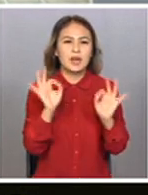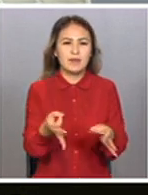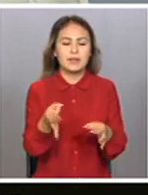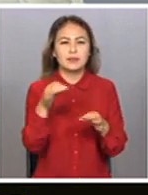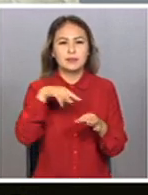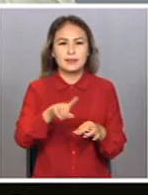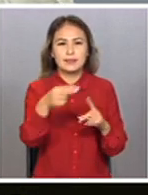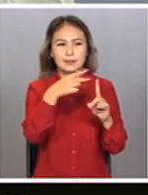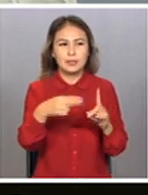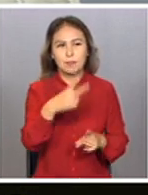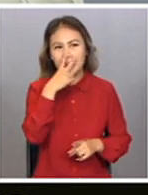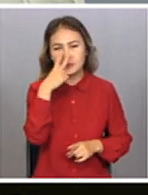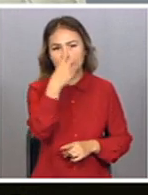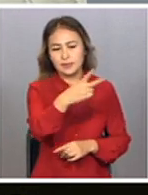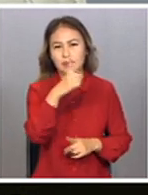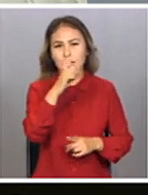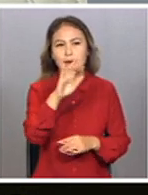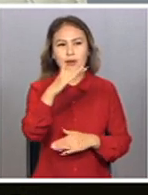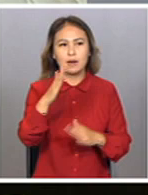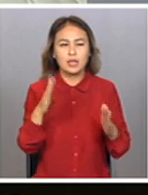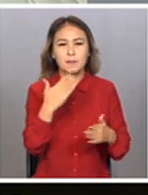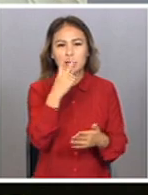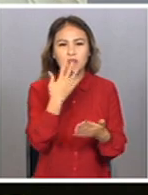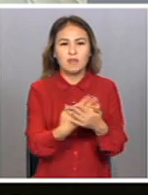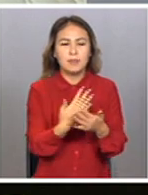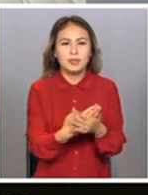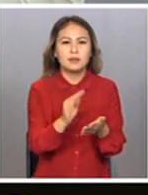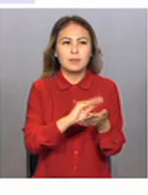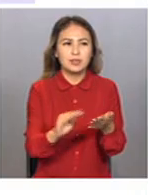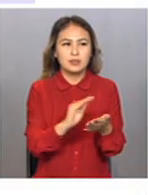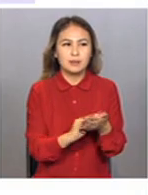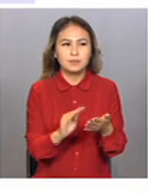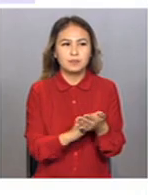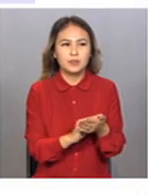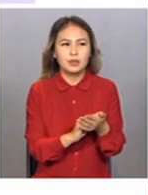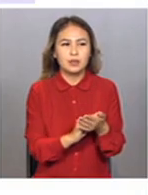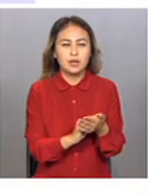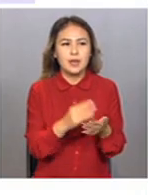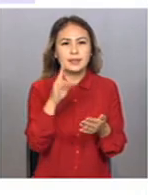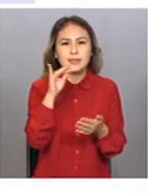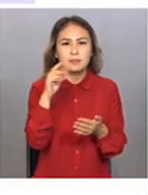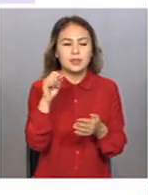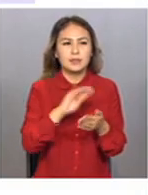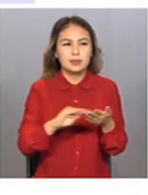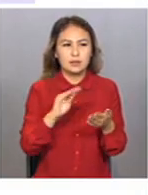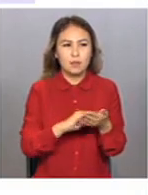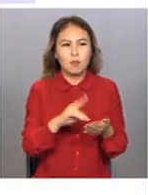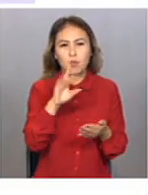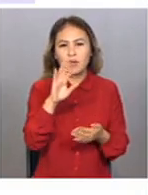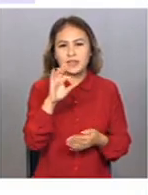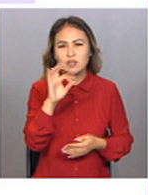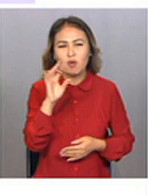текста, посмотрите на экран. Перед вами таблица. Типы текста.